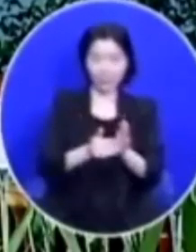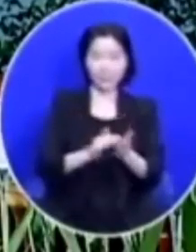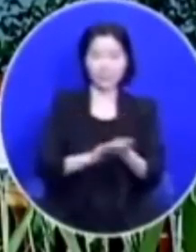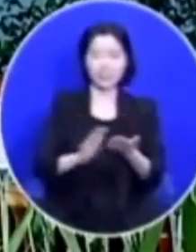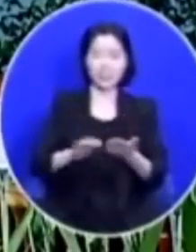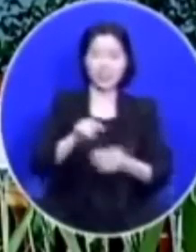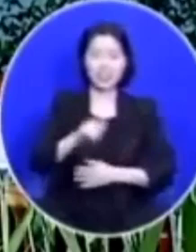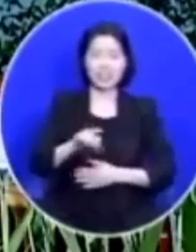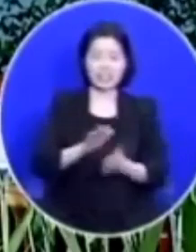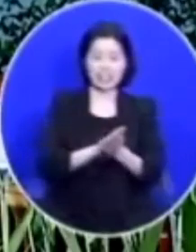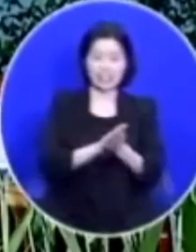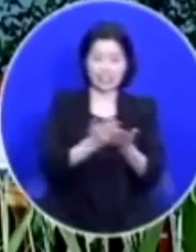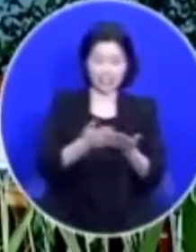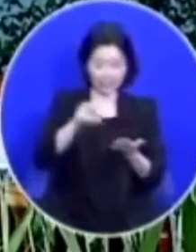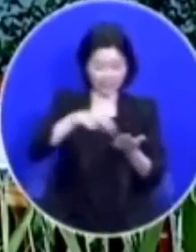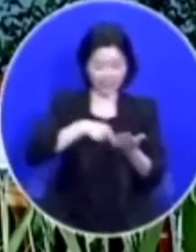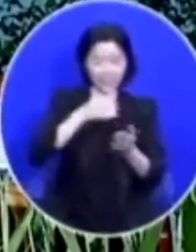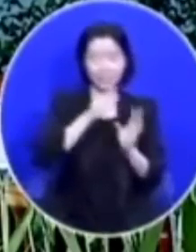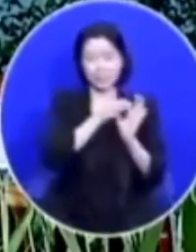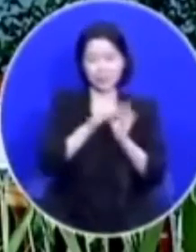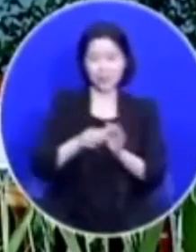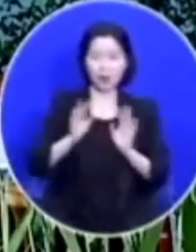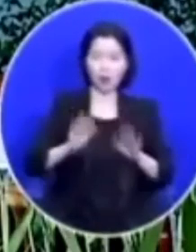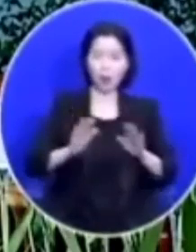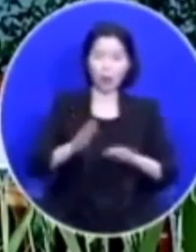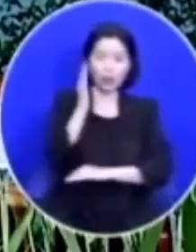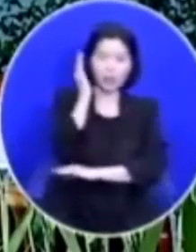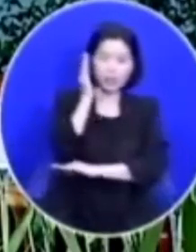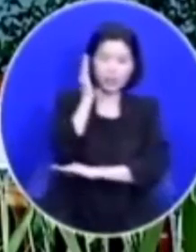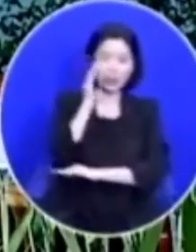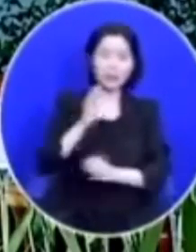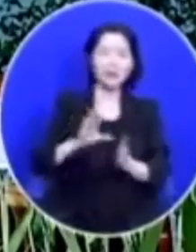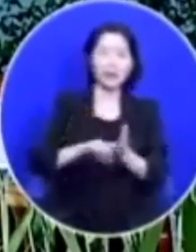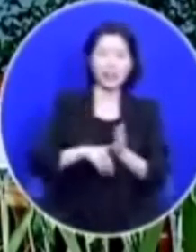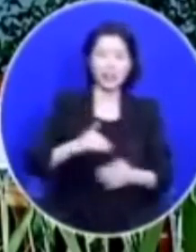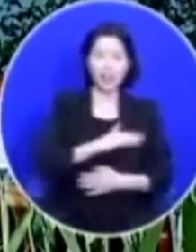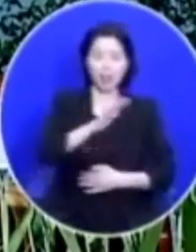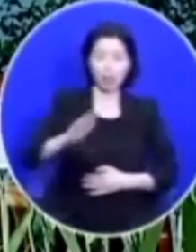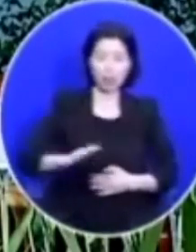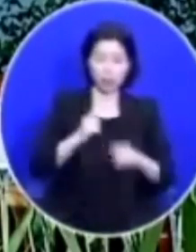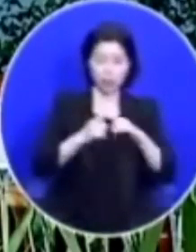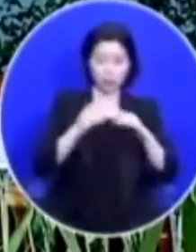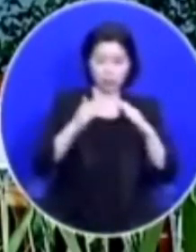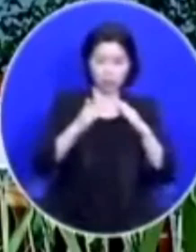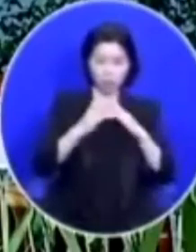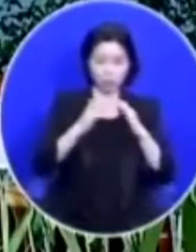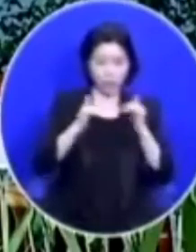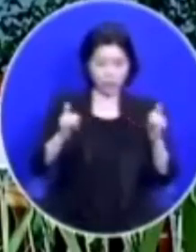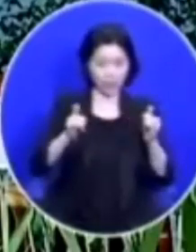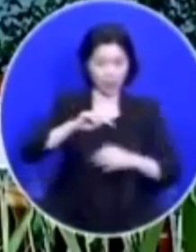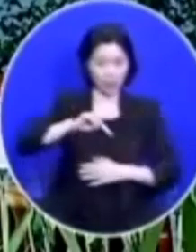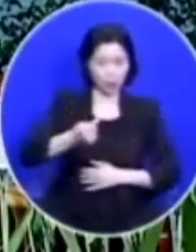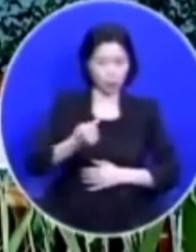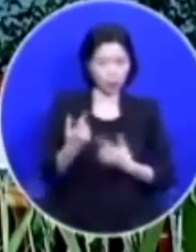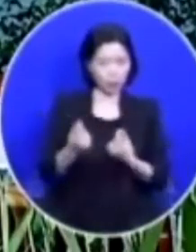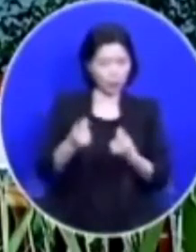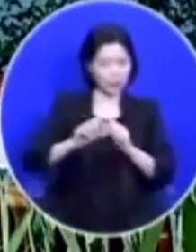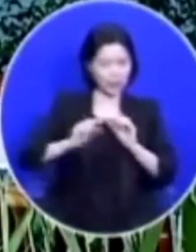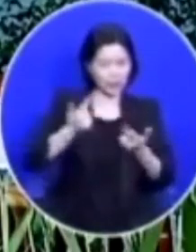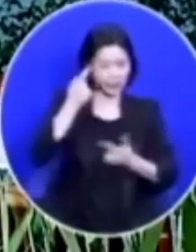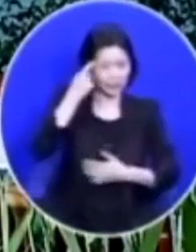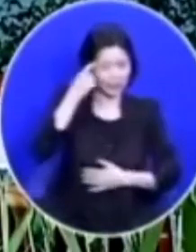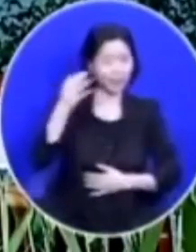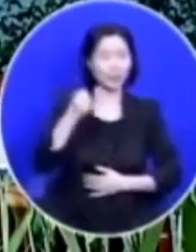제가 그 책을 읽으면서 오늘 설교할 때 우리 교인들이 그렇게 하지 않을까 하는 생각이 들더라고